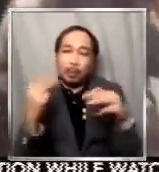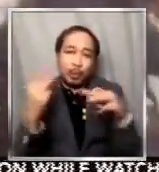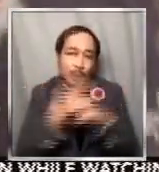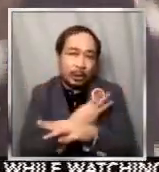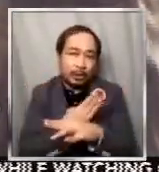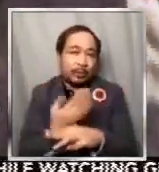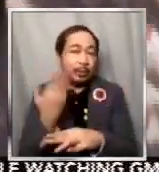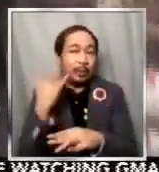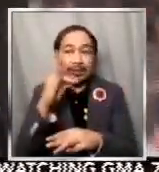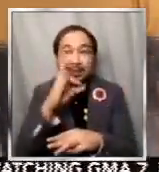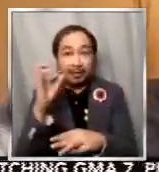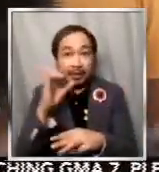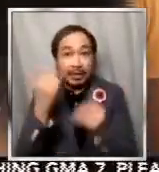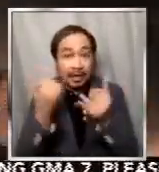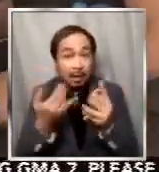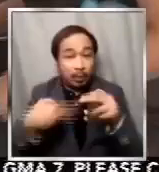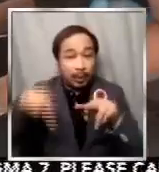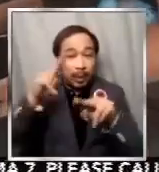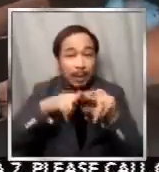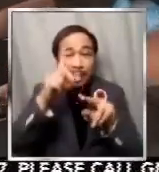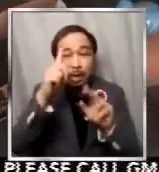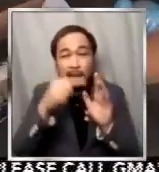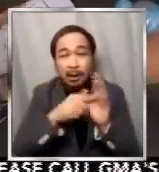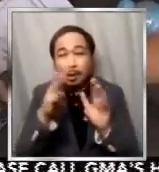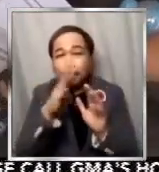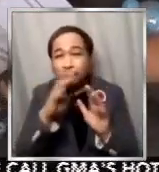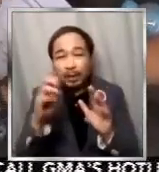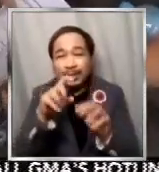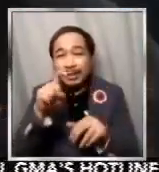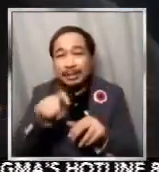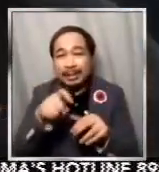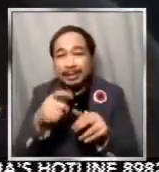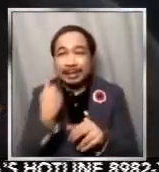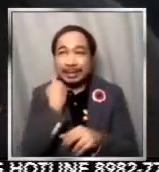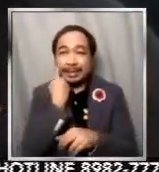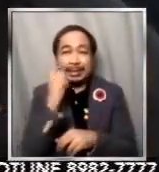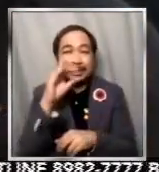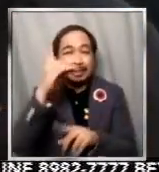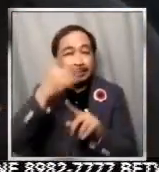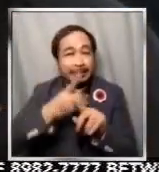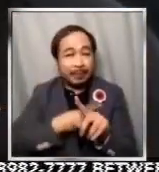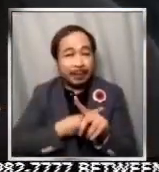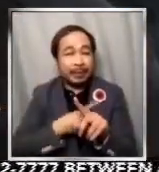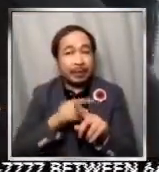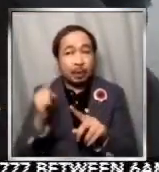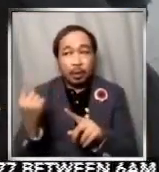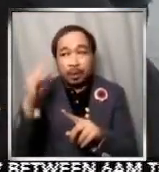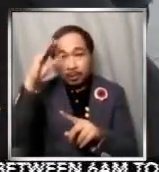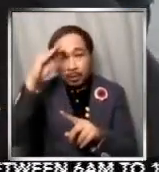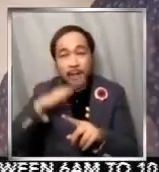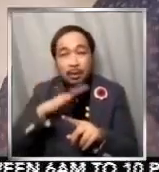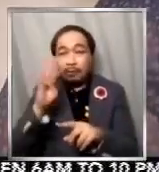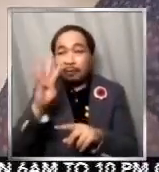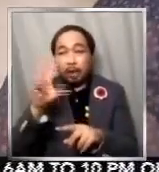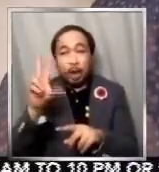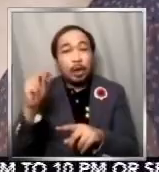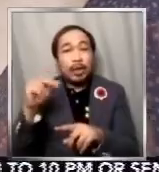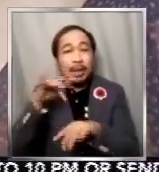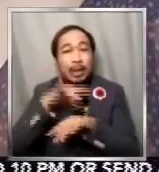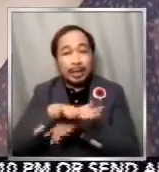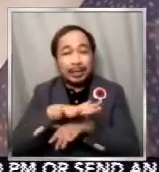araw, dumoble ang bilang ng mga nangangailangan nito nitong Disyembre. Kaya si Paul, 4:30 pa lang ng madaling araw, pumila